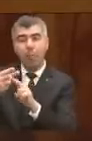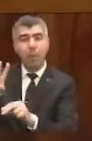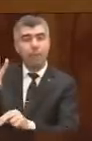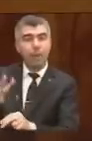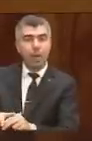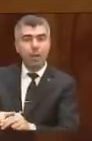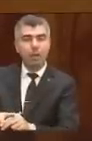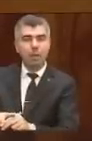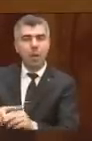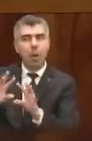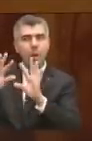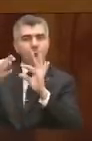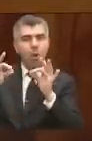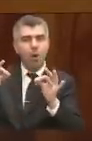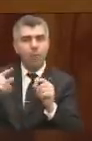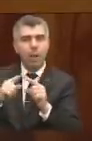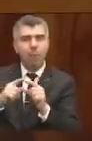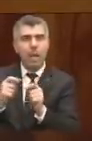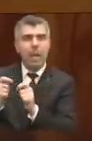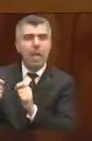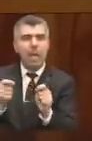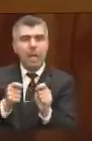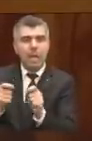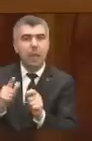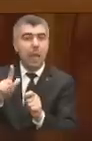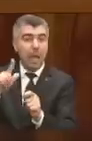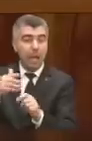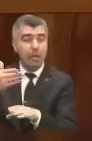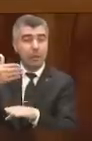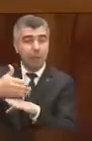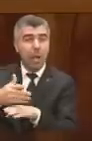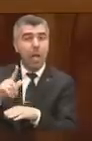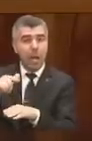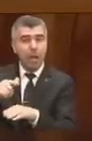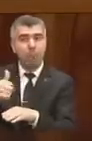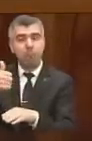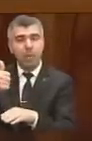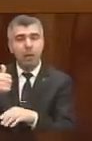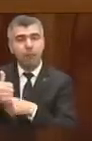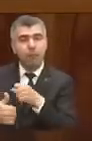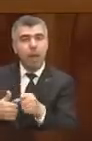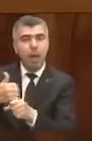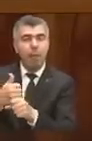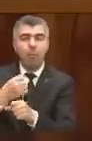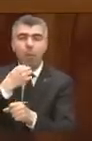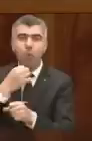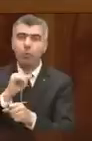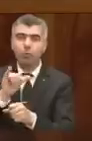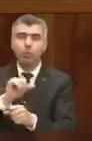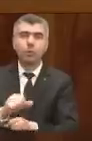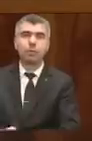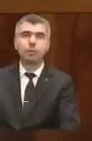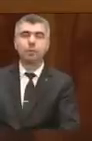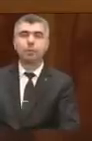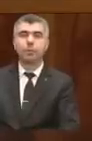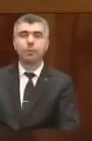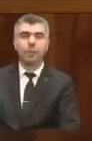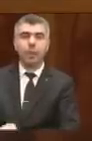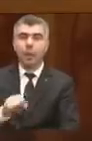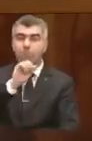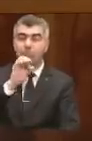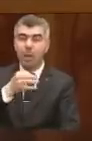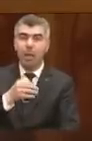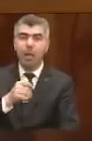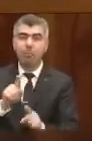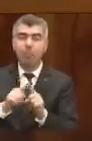الهضره واش عيد الاضحى هذا العام كاين او ما كاينش مزيان تجاوبوا الناس كينتظروا وبغينا السيده رئيس الحكومه